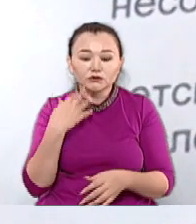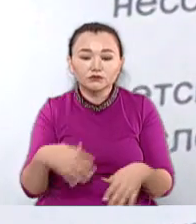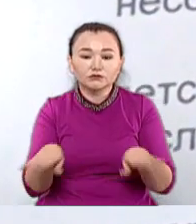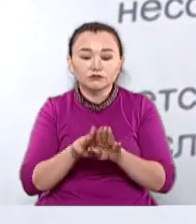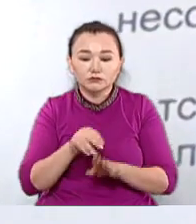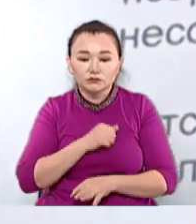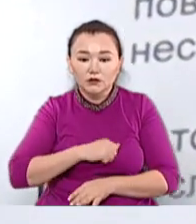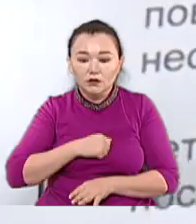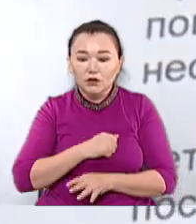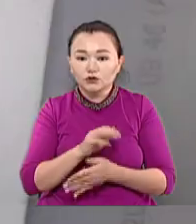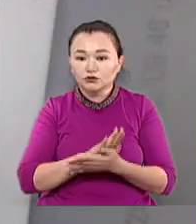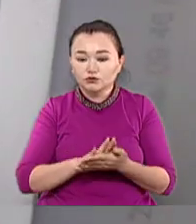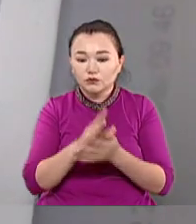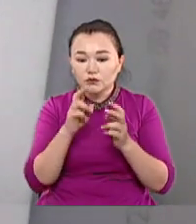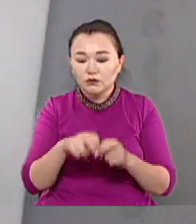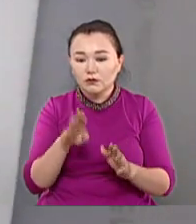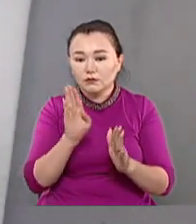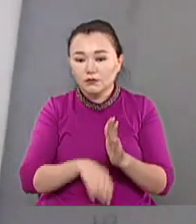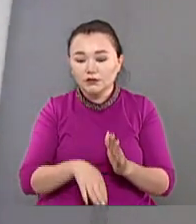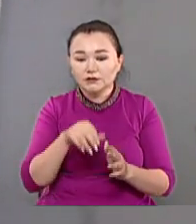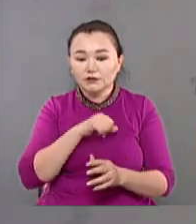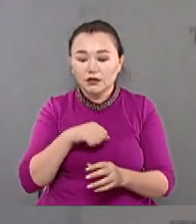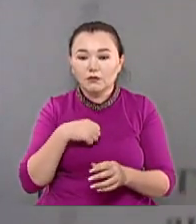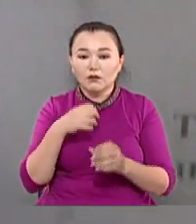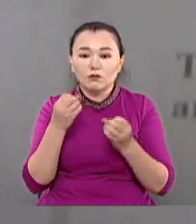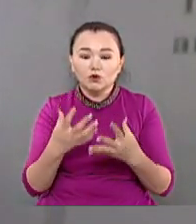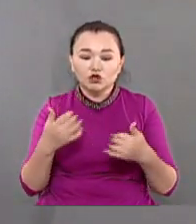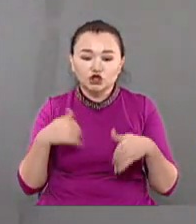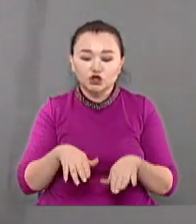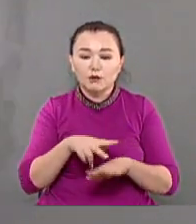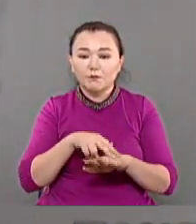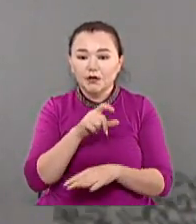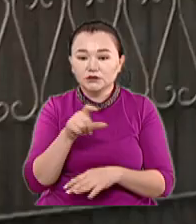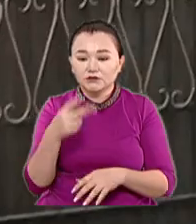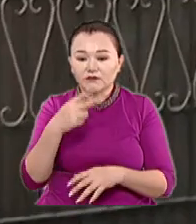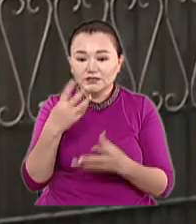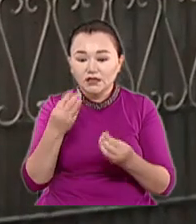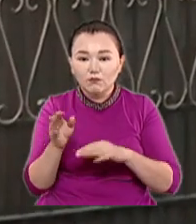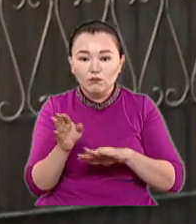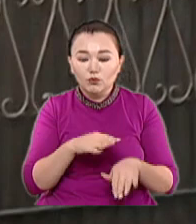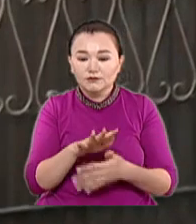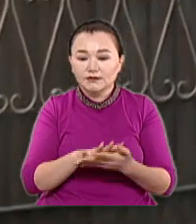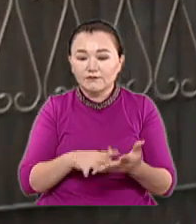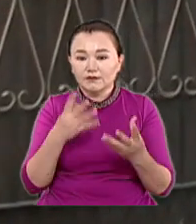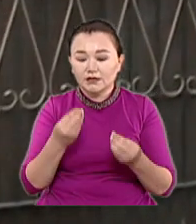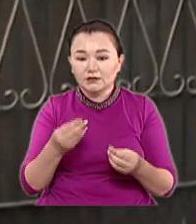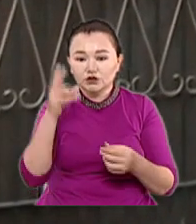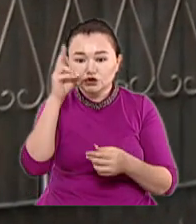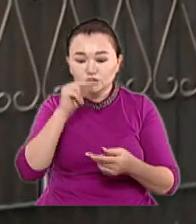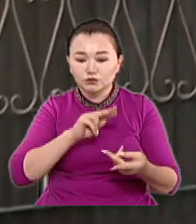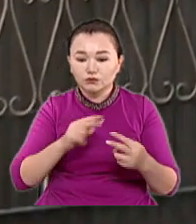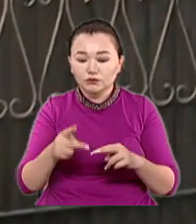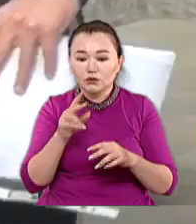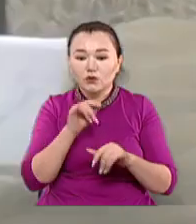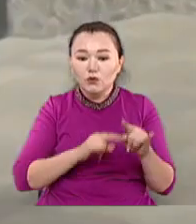деп ашулы. Ешқандай сараптамасыз-ақ сырттан сәуегейлік жасай салған полицейлер 20 күн өткен соң арыз жазу күнін өзгертуге